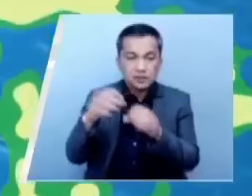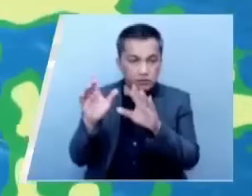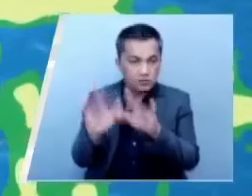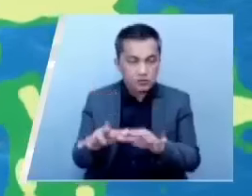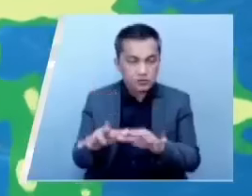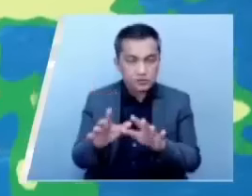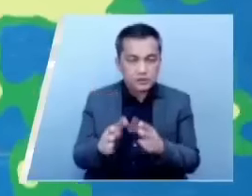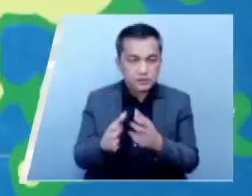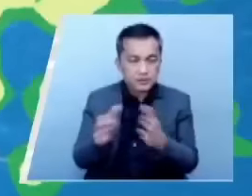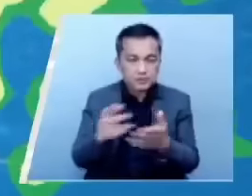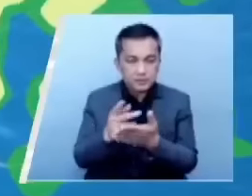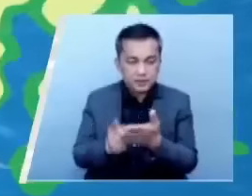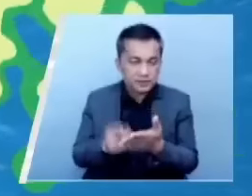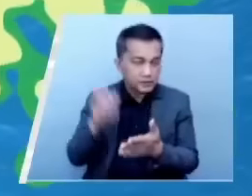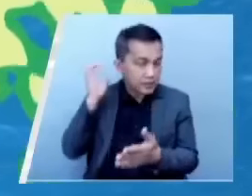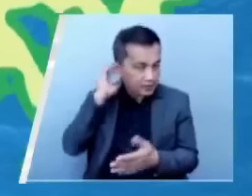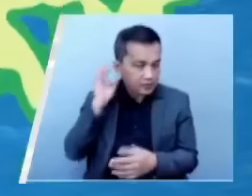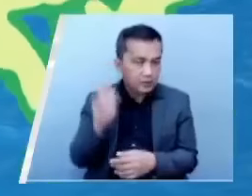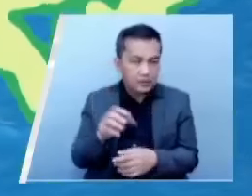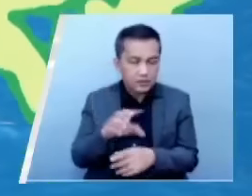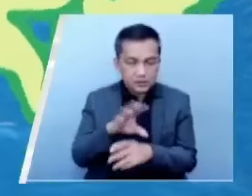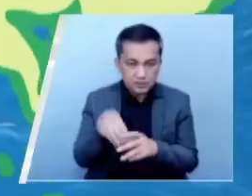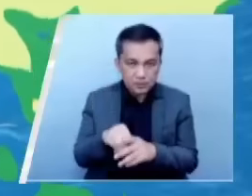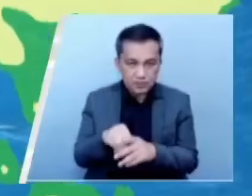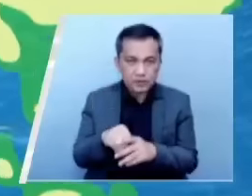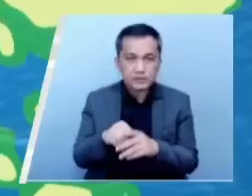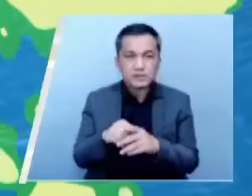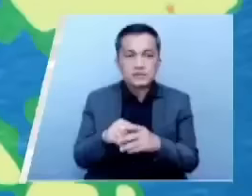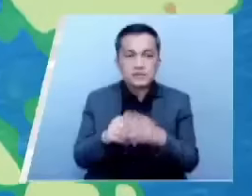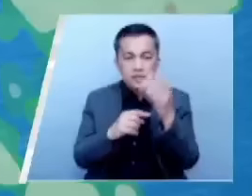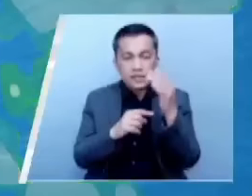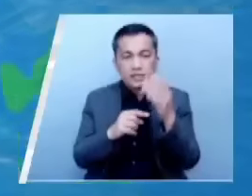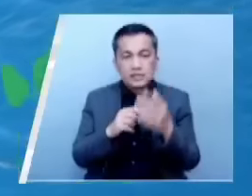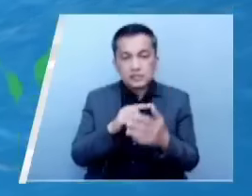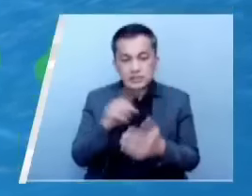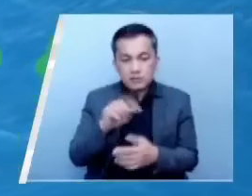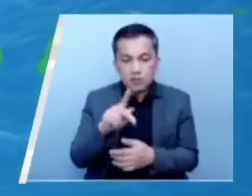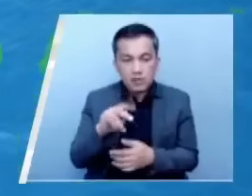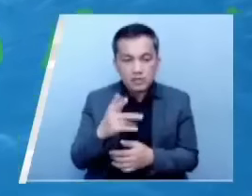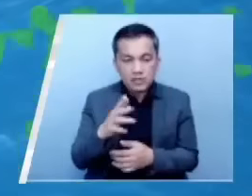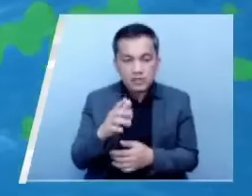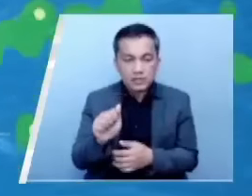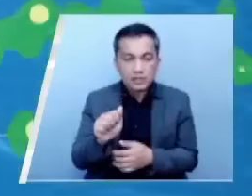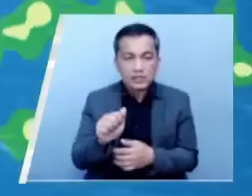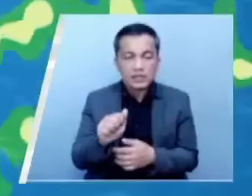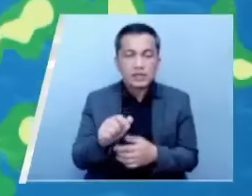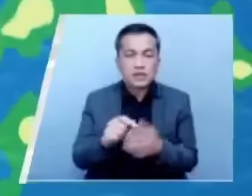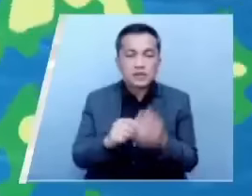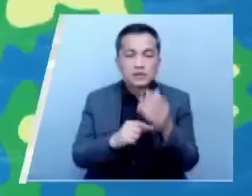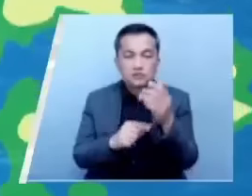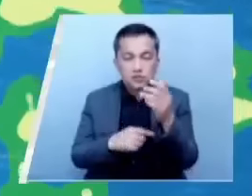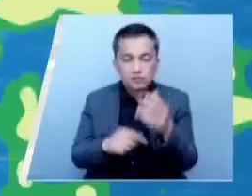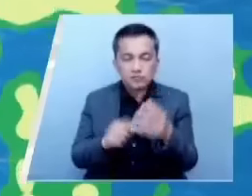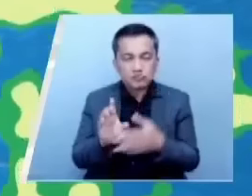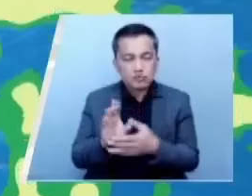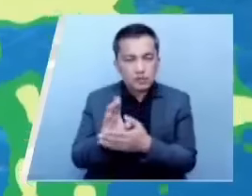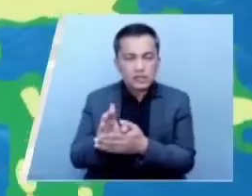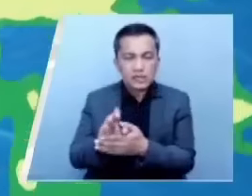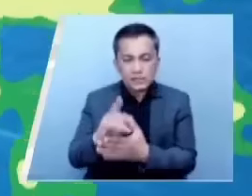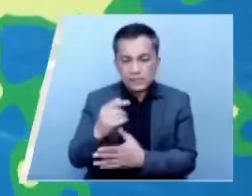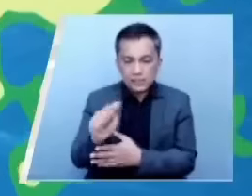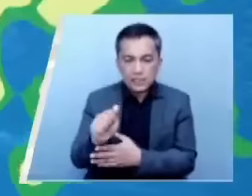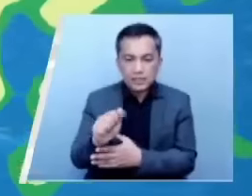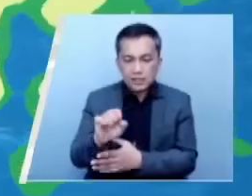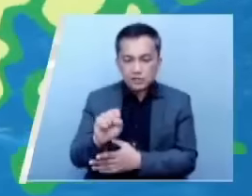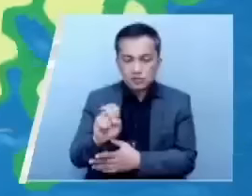bahagi ng Mindanao kasama ang Zamboanga Peninsula, Northern Mindanao, Caraga, Soccsaryen at Davao Region.